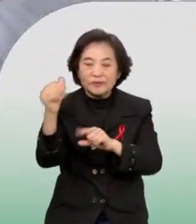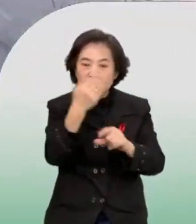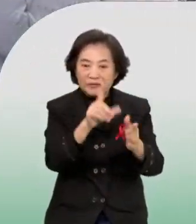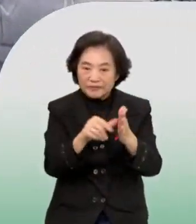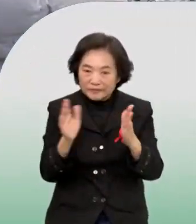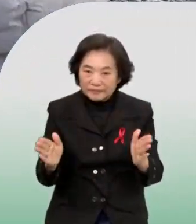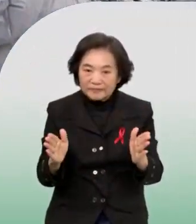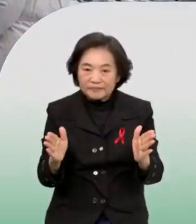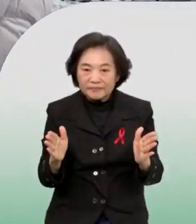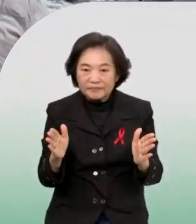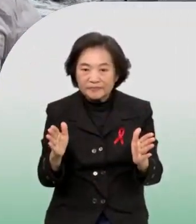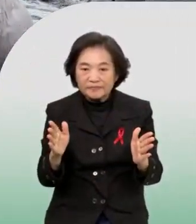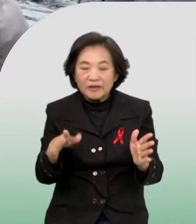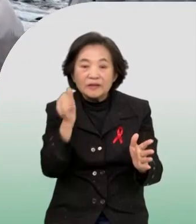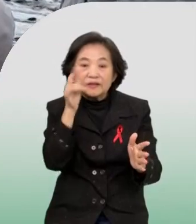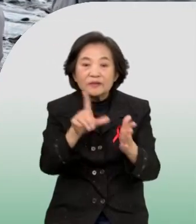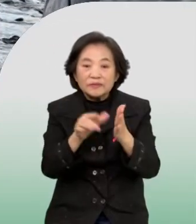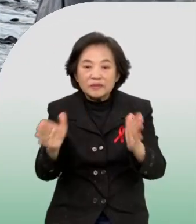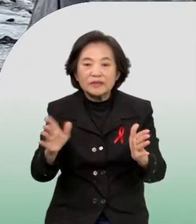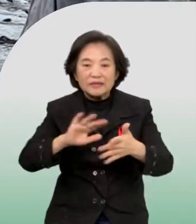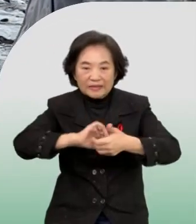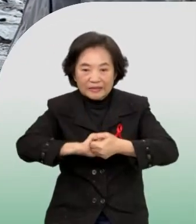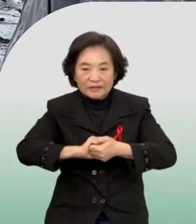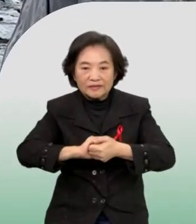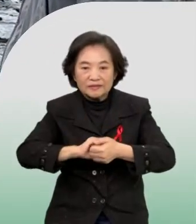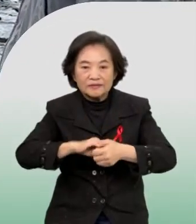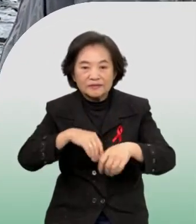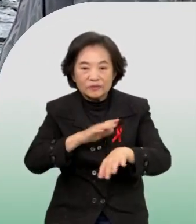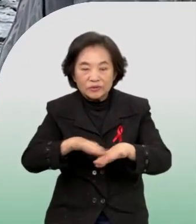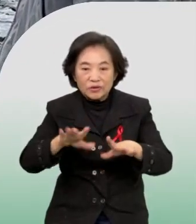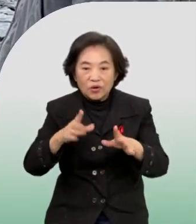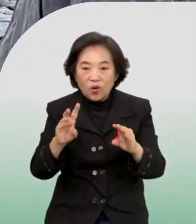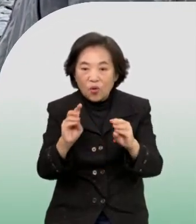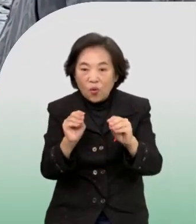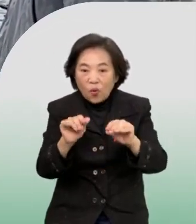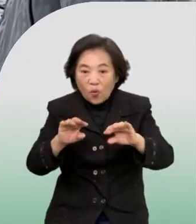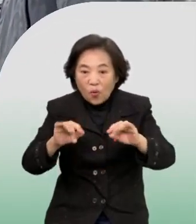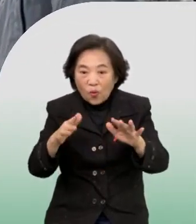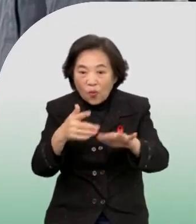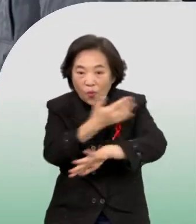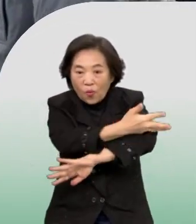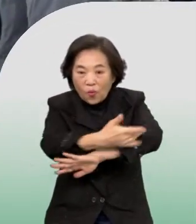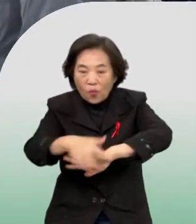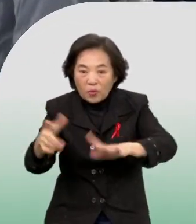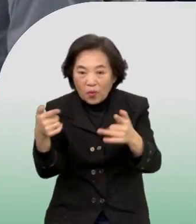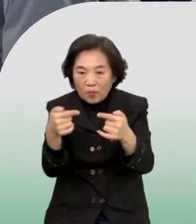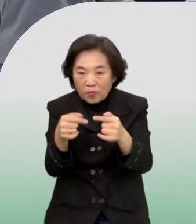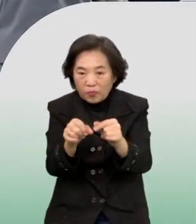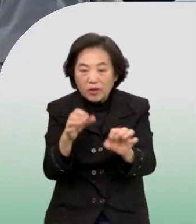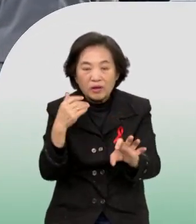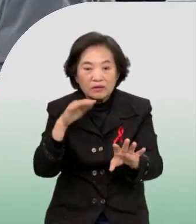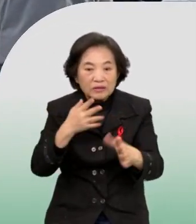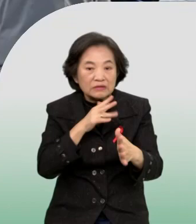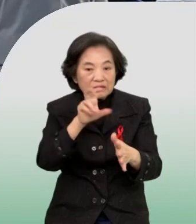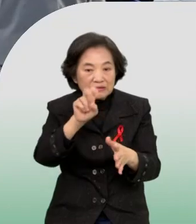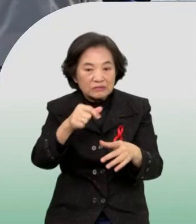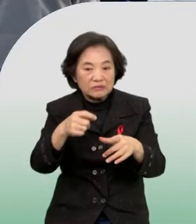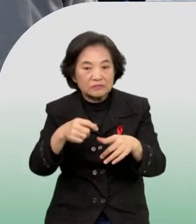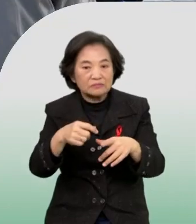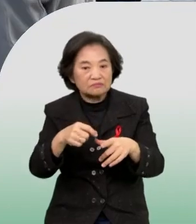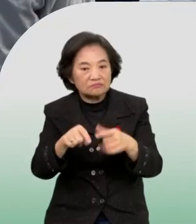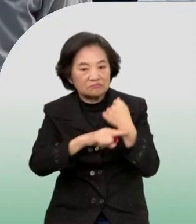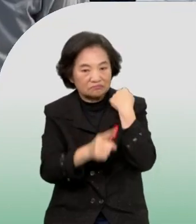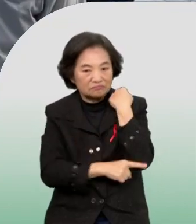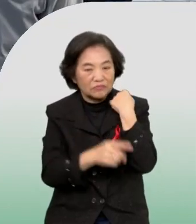this 5 months, it can melt around 8.5 meter deep, around 25 feet for you guys.